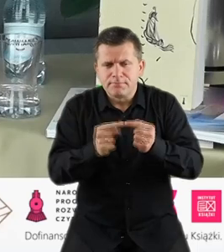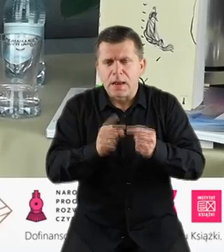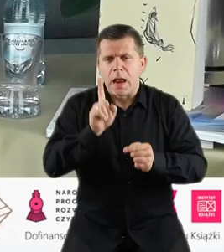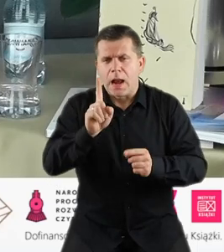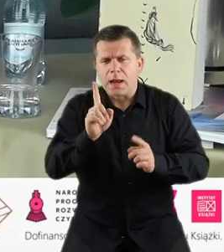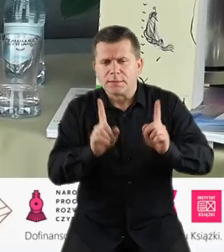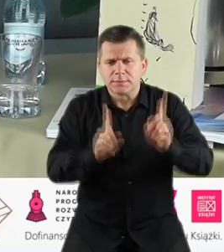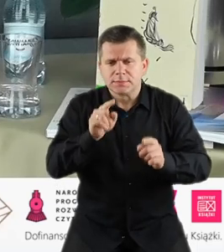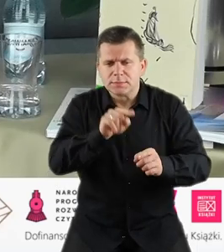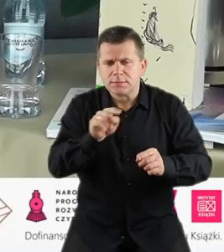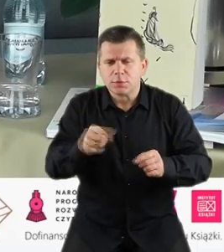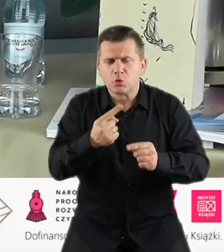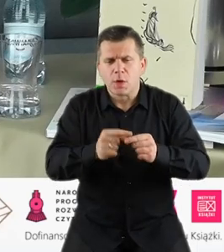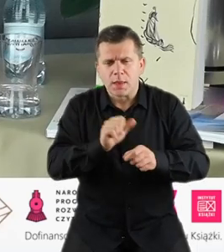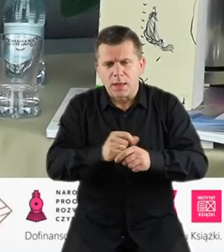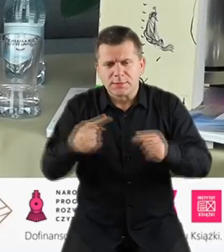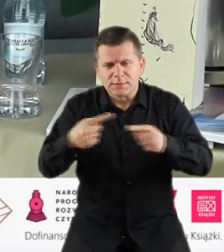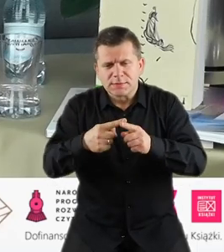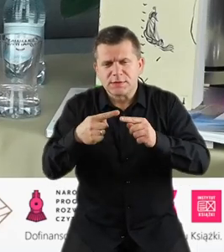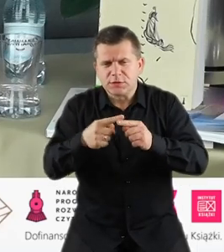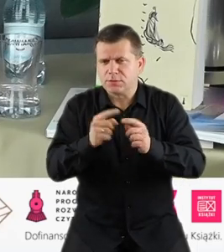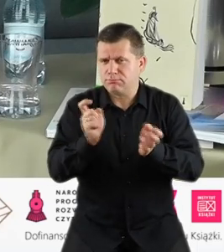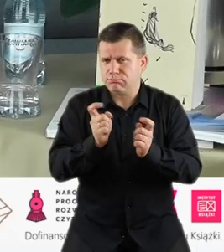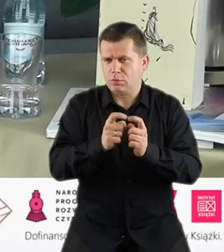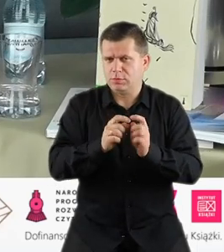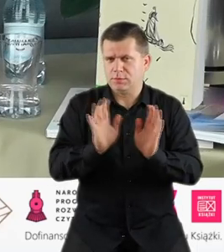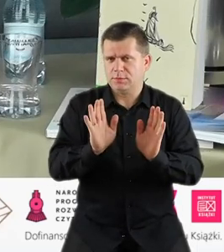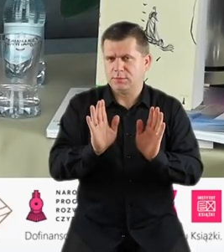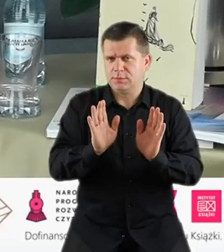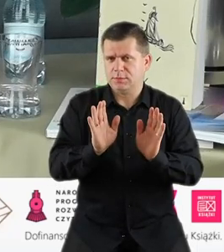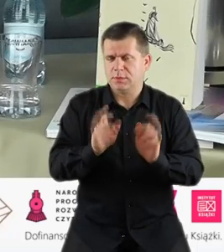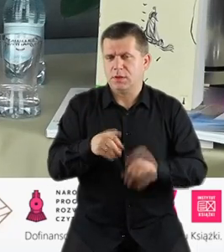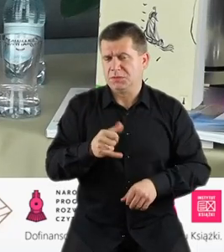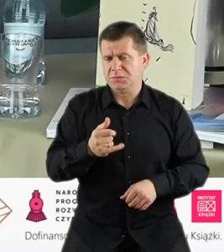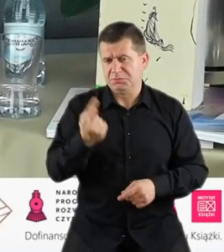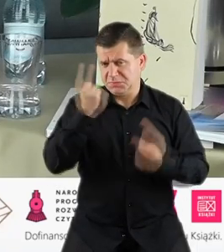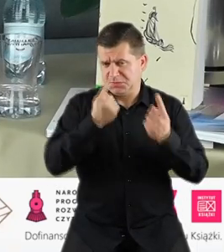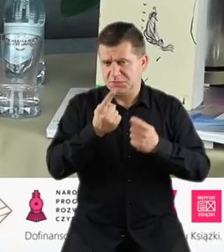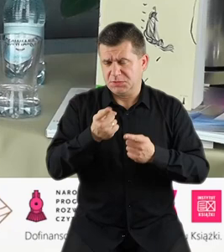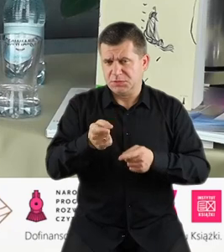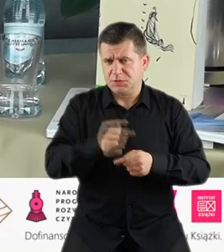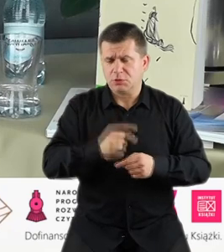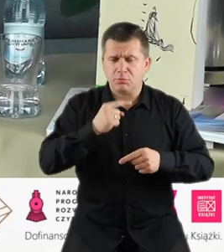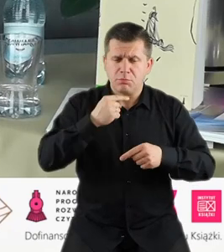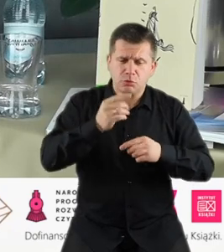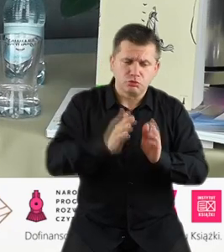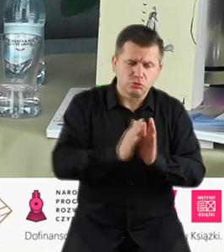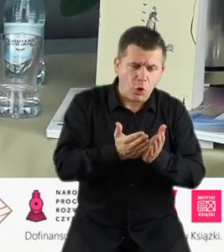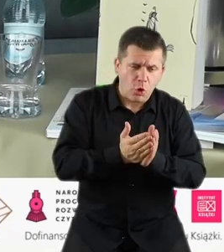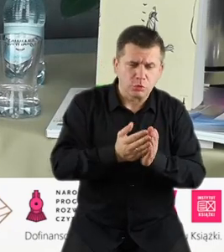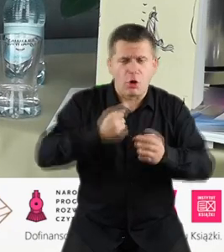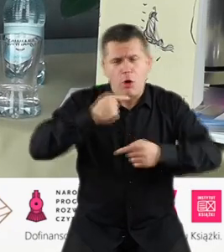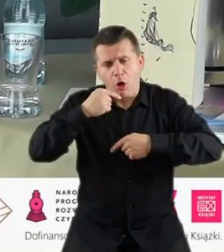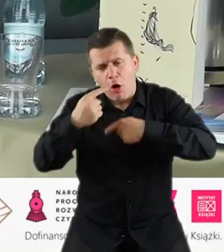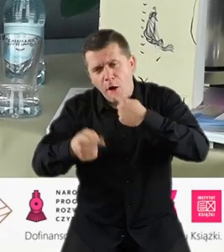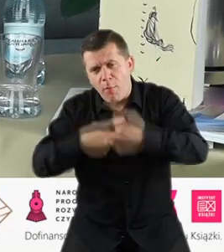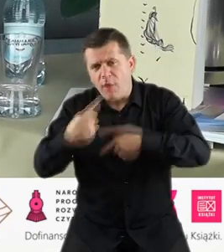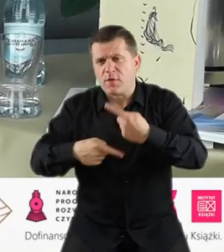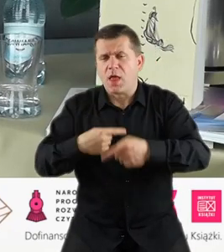pewnych momentach mają punkty styczne. Tak, to wydaje mi się zawsze w powieściach, w książkach,